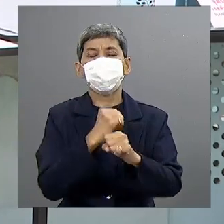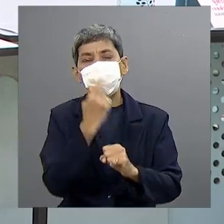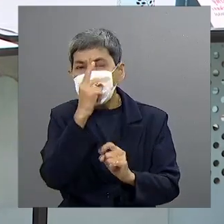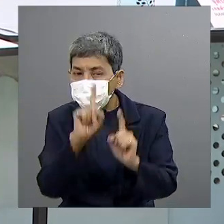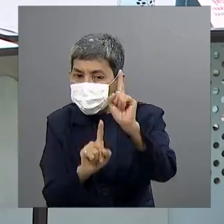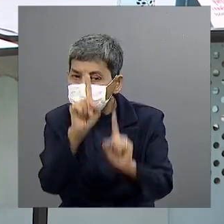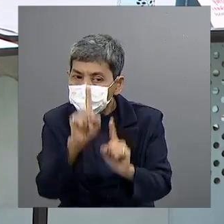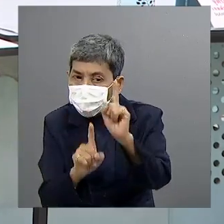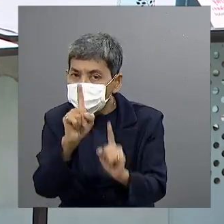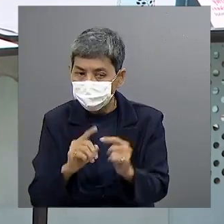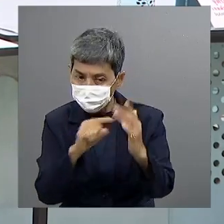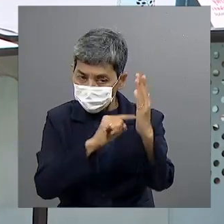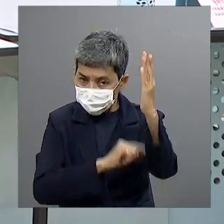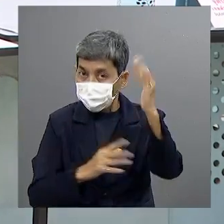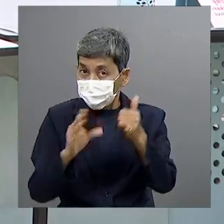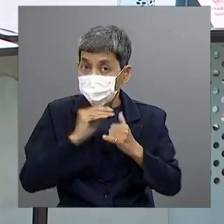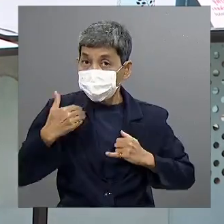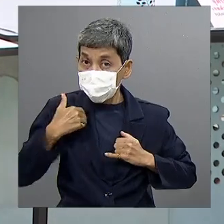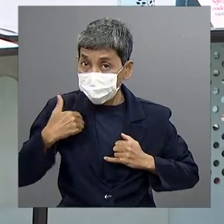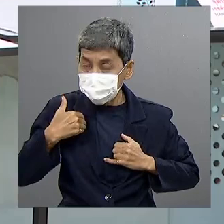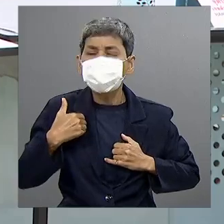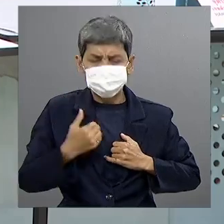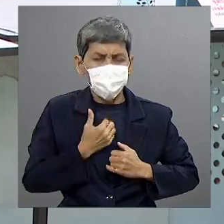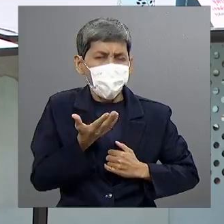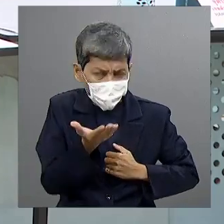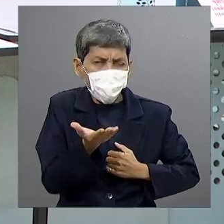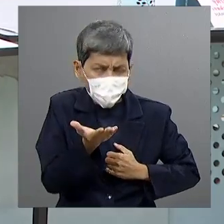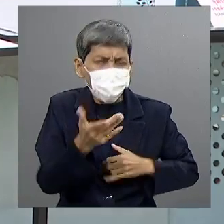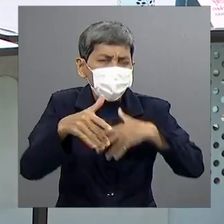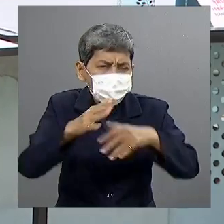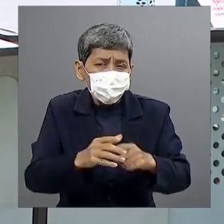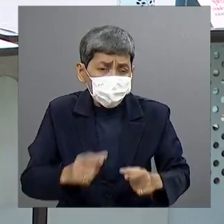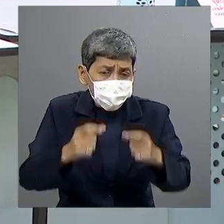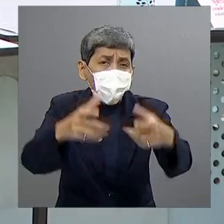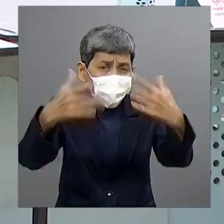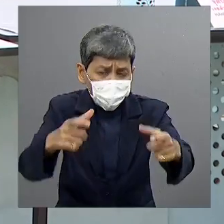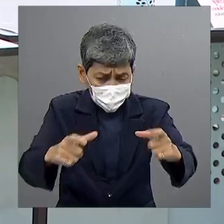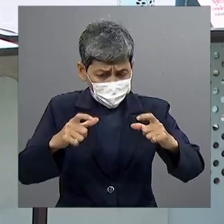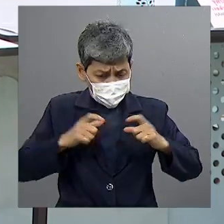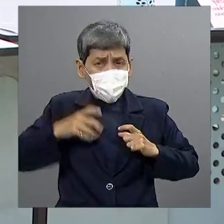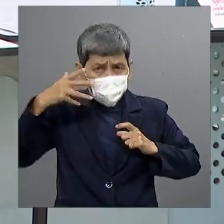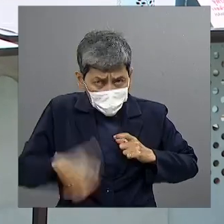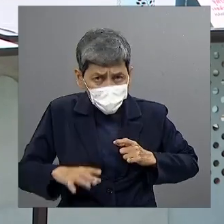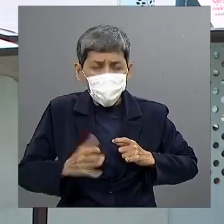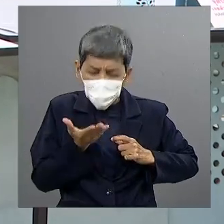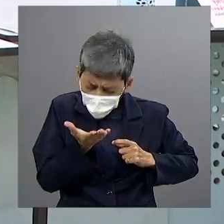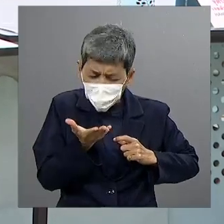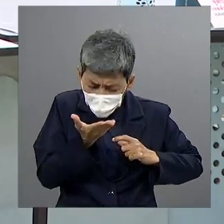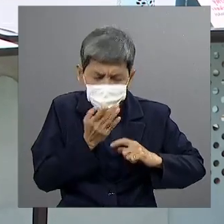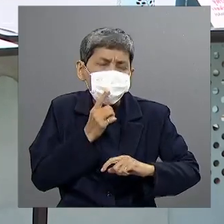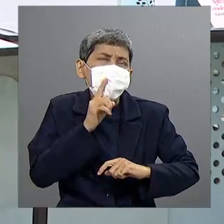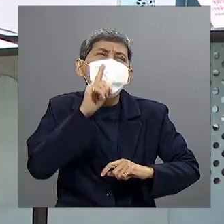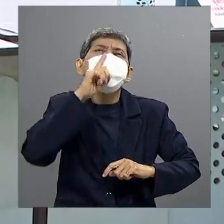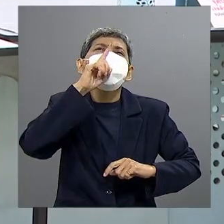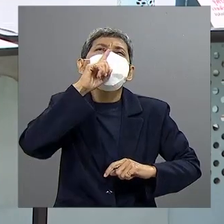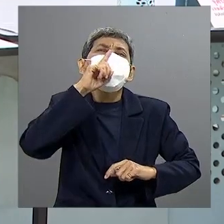ประเทศด้วยเช่นเดียวกันเพราะฉะนั้นยังคงต้องร้องขอนะคะประชาชนที่รับการแจกชุดตรวจโควิดฟรีไปแล้วนะคะขอให้รีบต